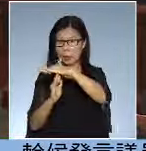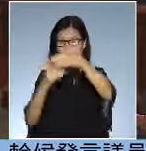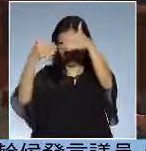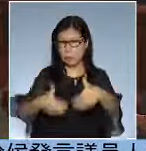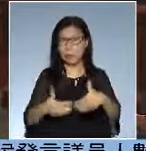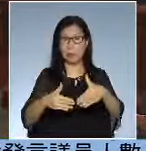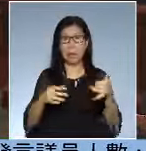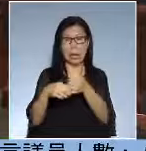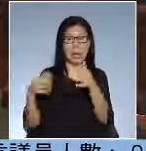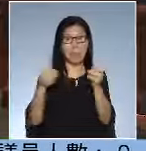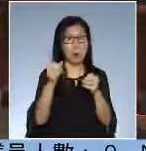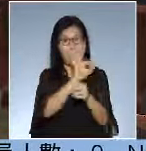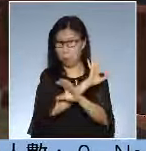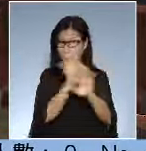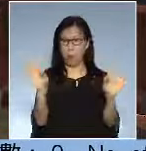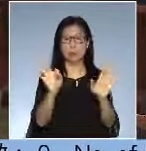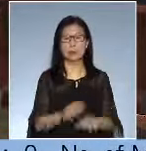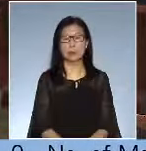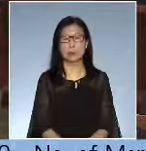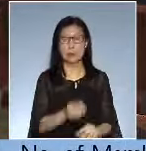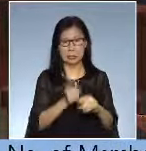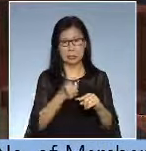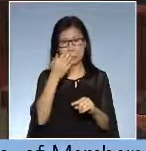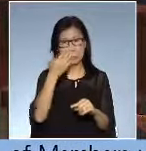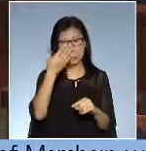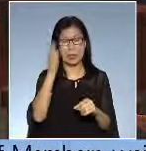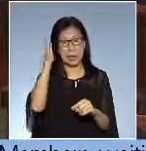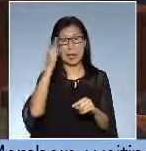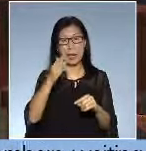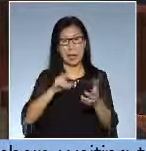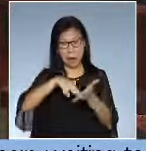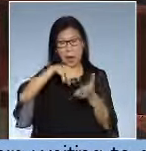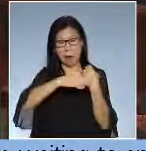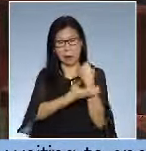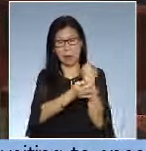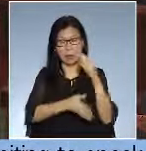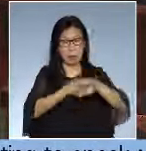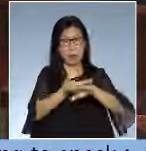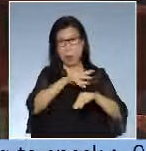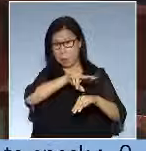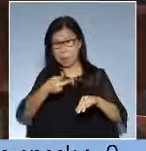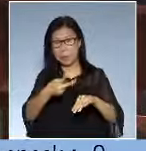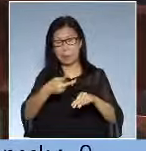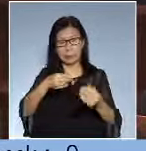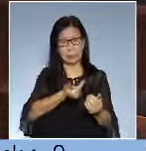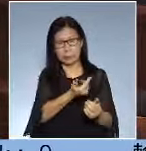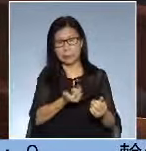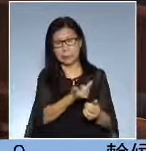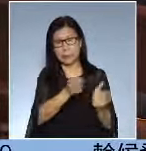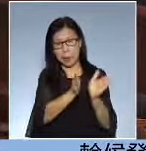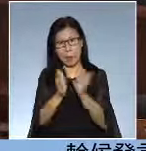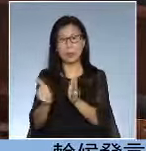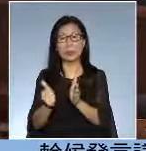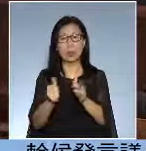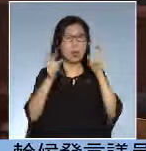事。我們只不過是希望令到議會可以重回正軌，可以令到一些